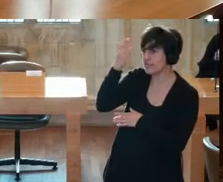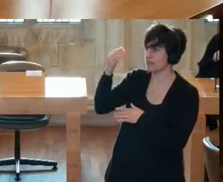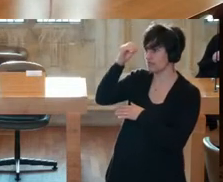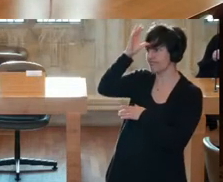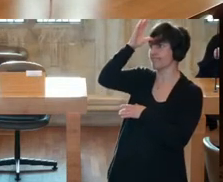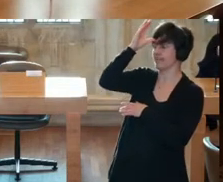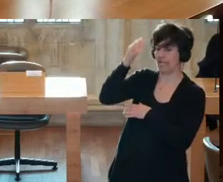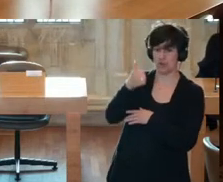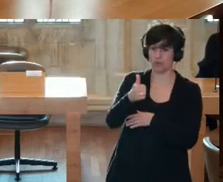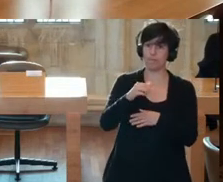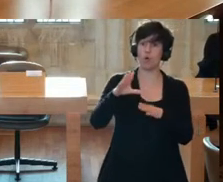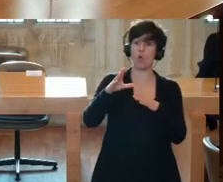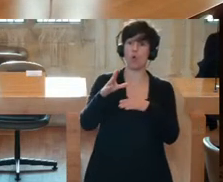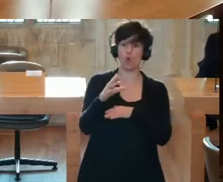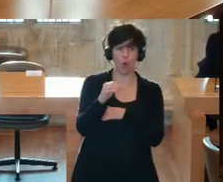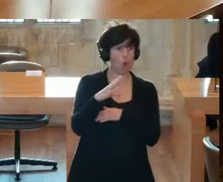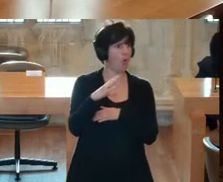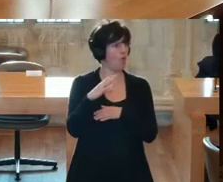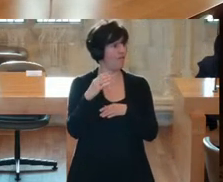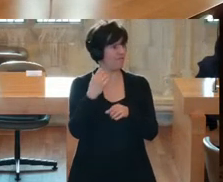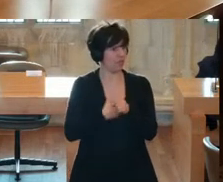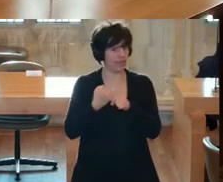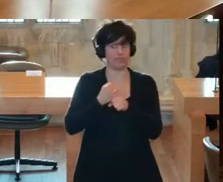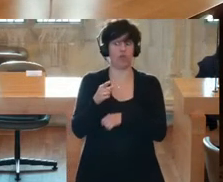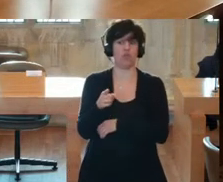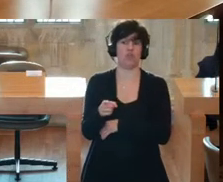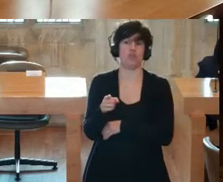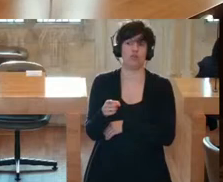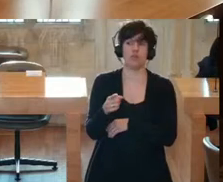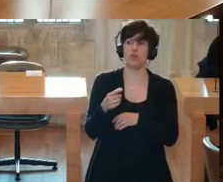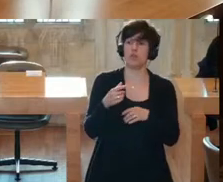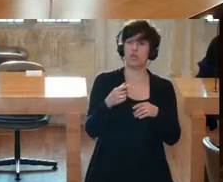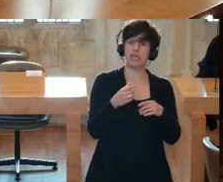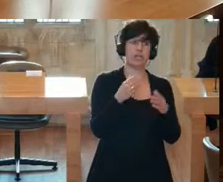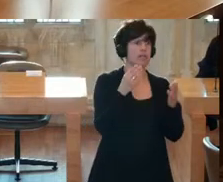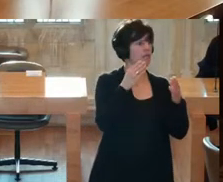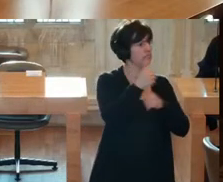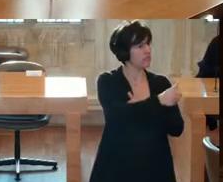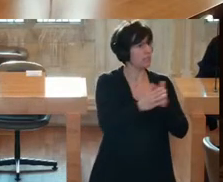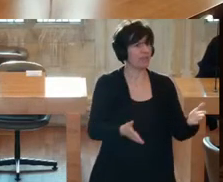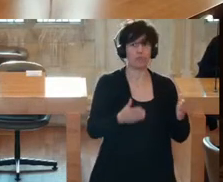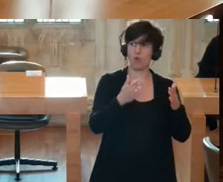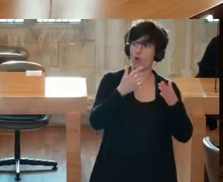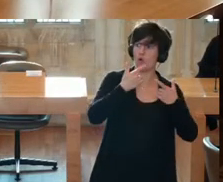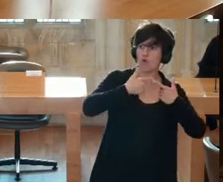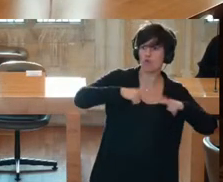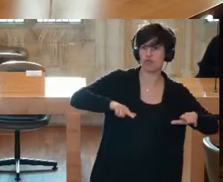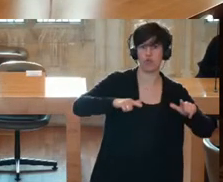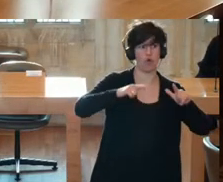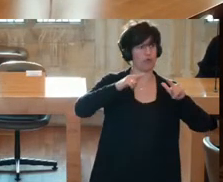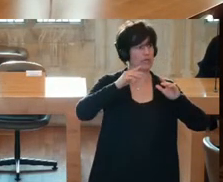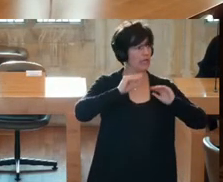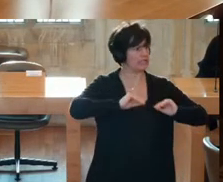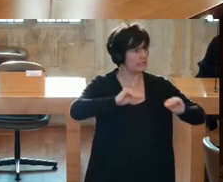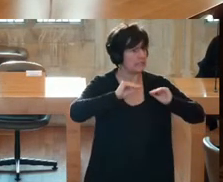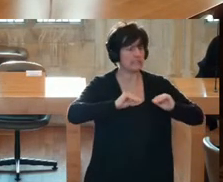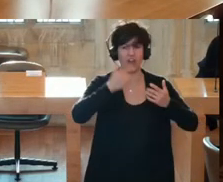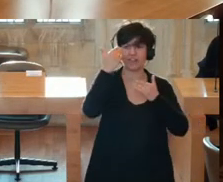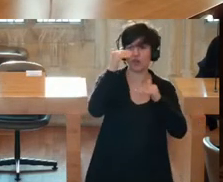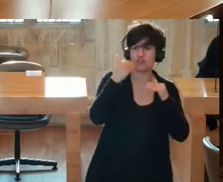Et il a enseigné effectivement au département des langues étrangères appliquées jusqu'en... Et d'ailleurs, il a dirigé ce département